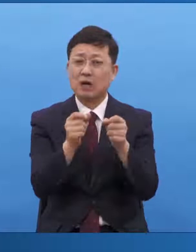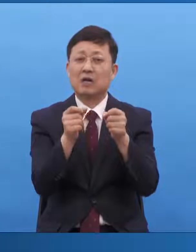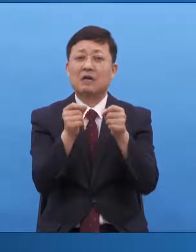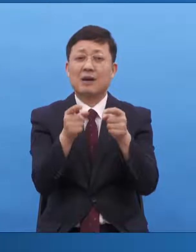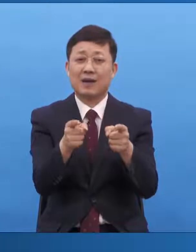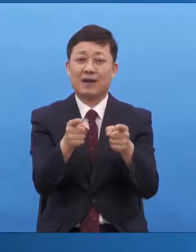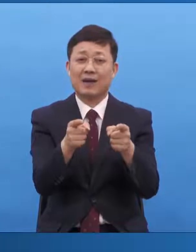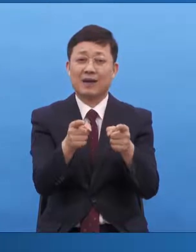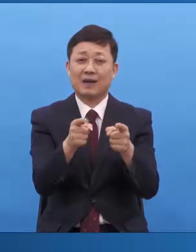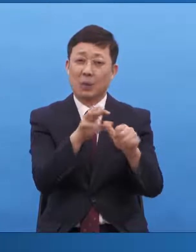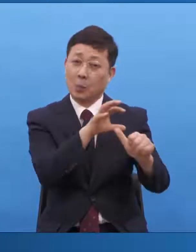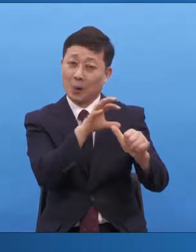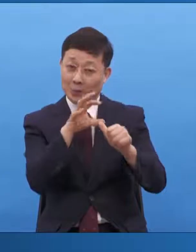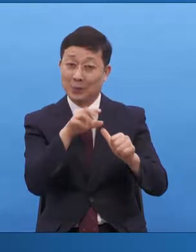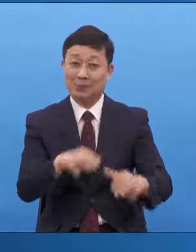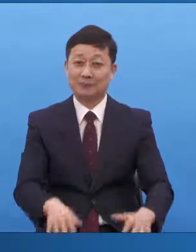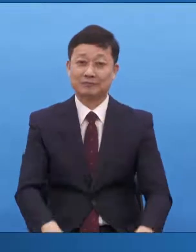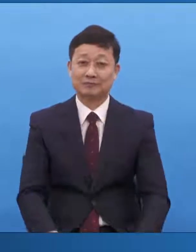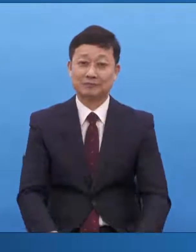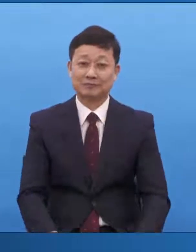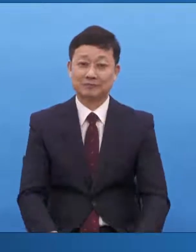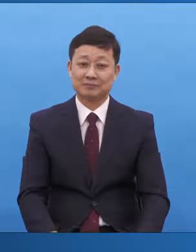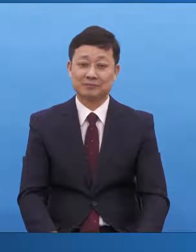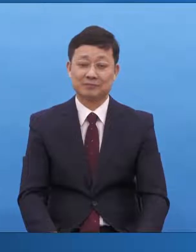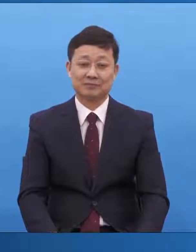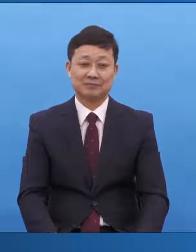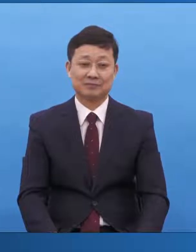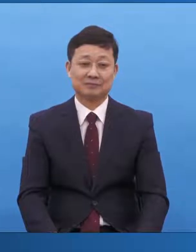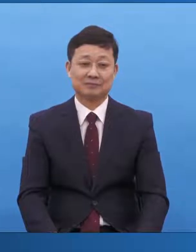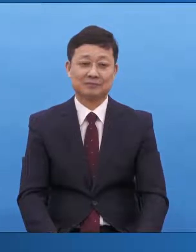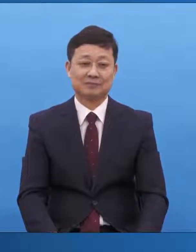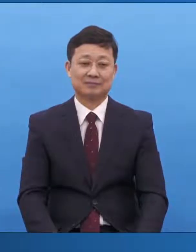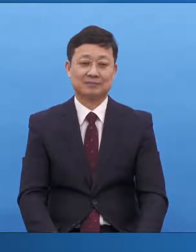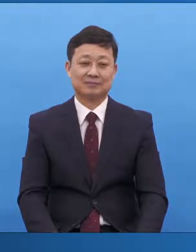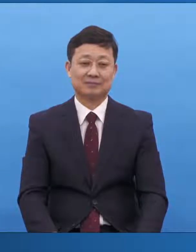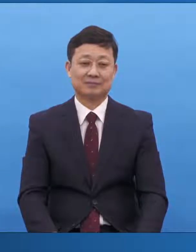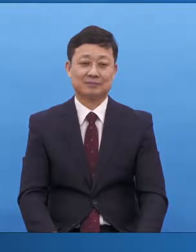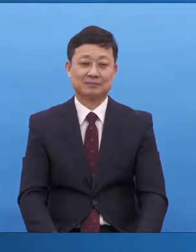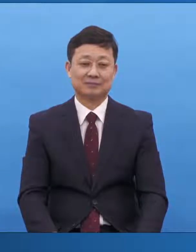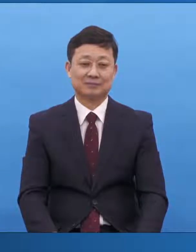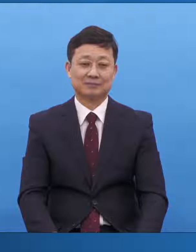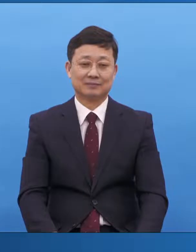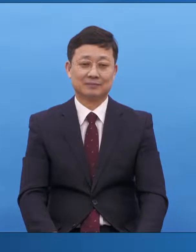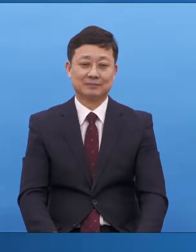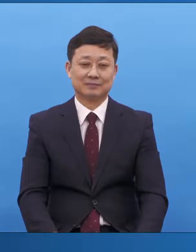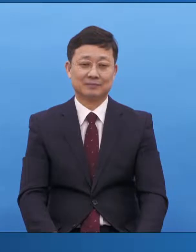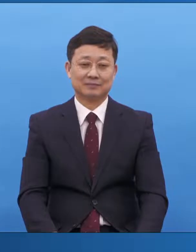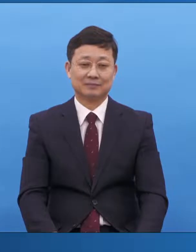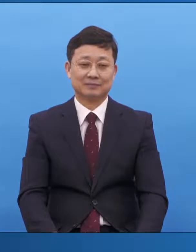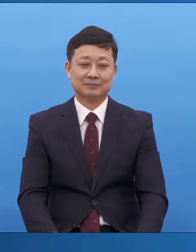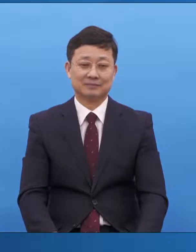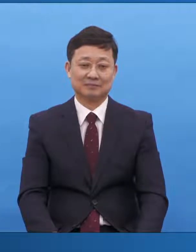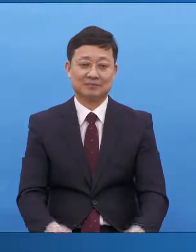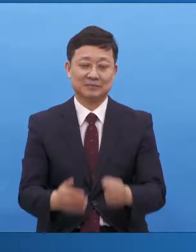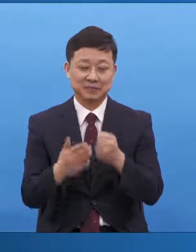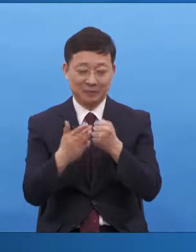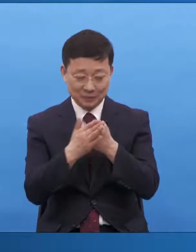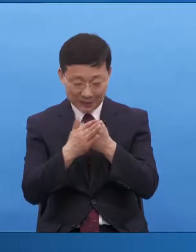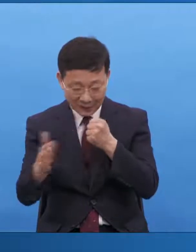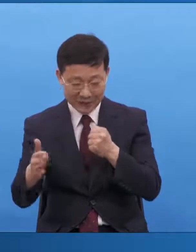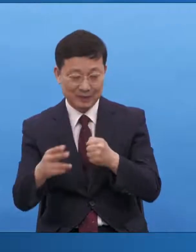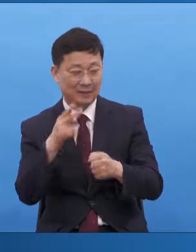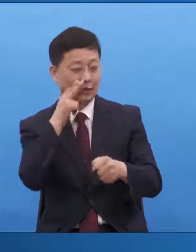그렇죠. Isn't that so? 엄청난 기회라. That it was a tremendous opportunity. 그래서 하나님이 뭐라고 말했습니까? And so what does God say?